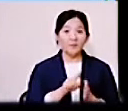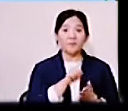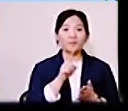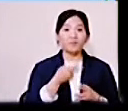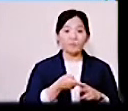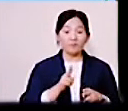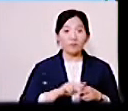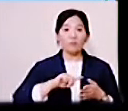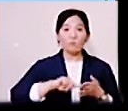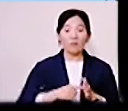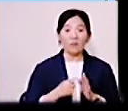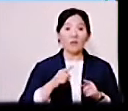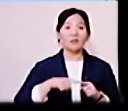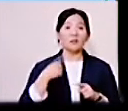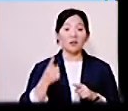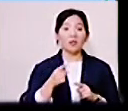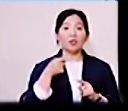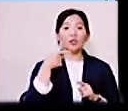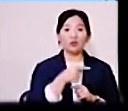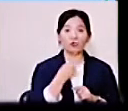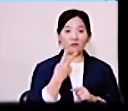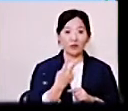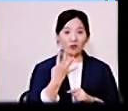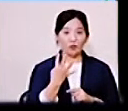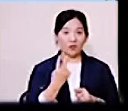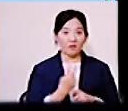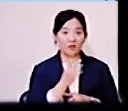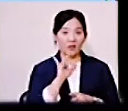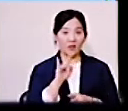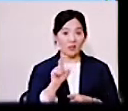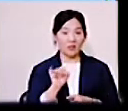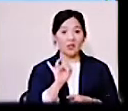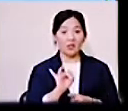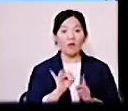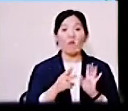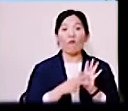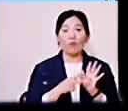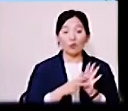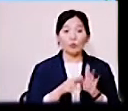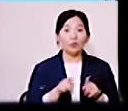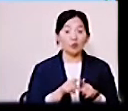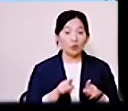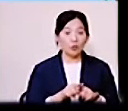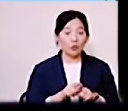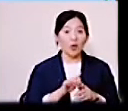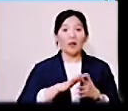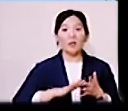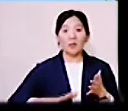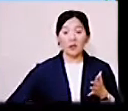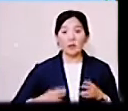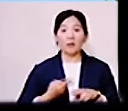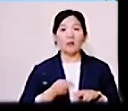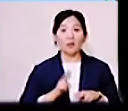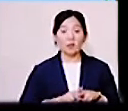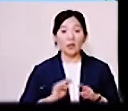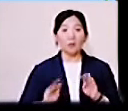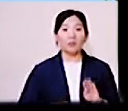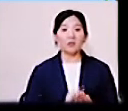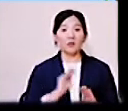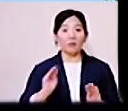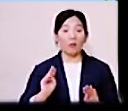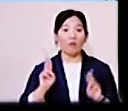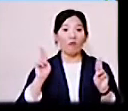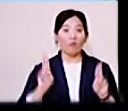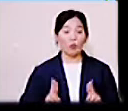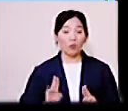умножаем последовательно на 1024 два раза и на 8. Далее мы подставляем